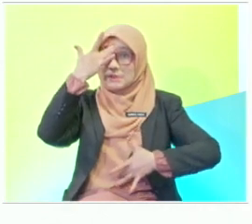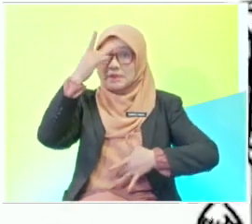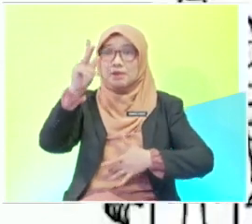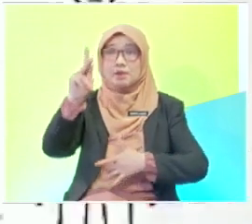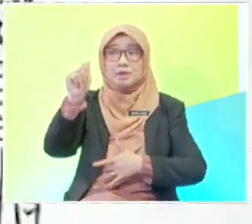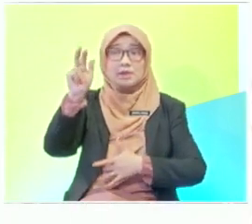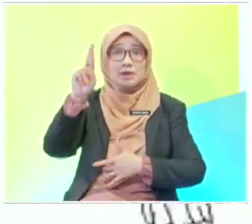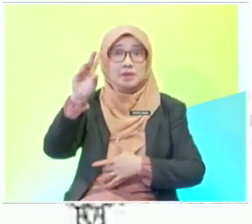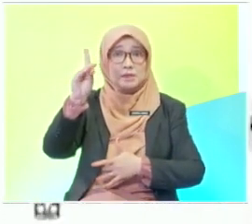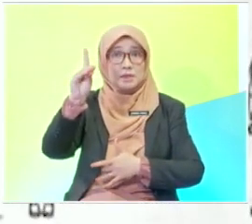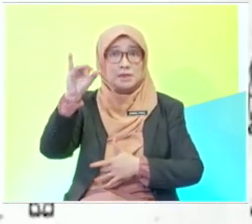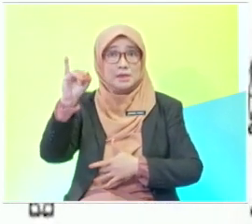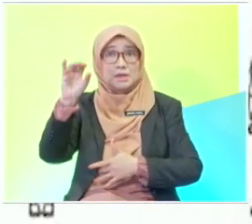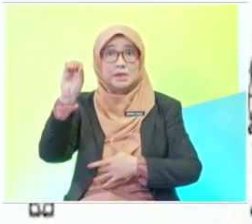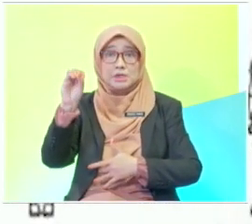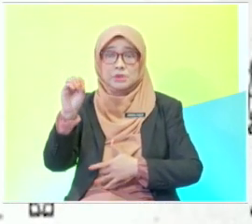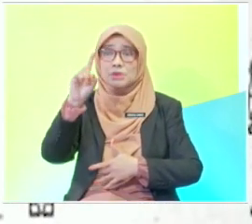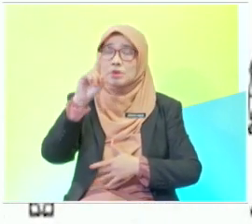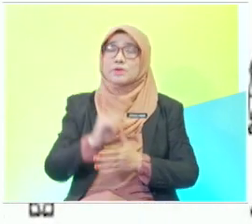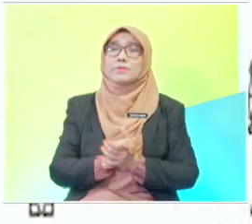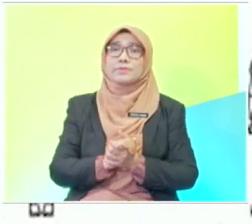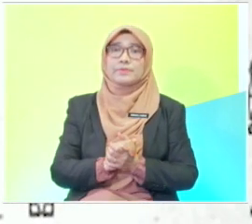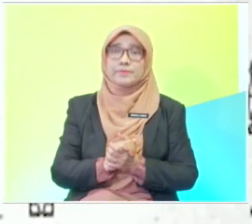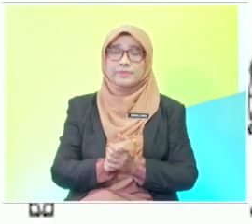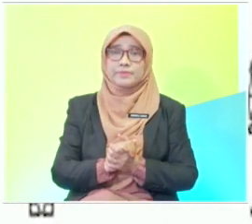1 bilion orang dewasa di seluruh dunia menghidap